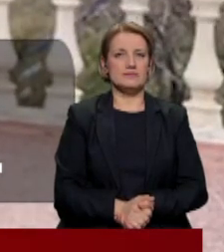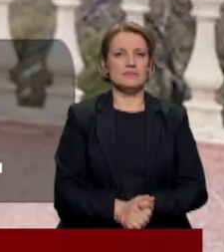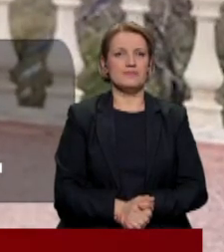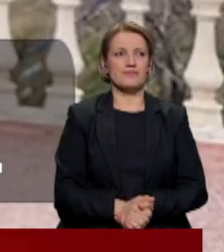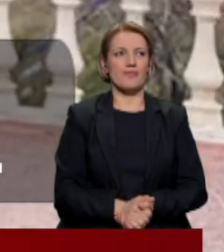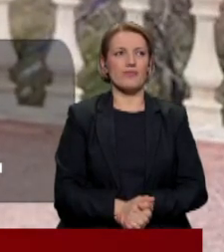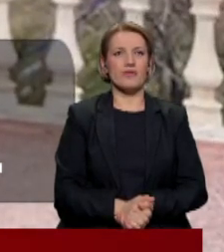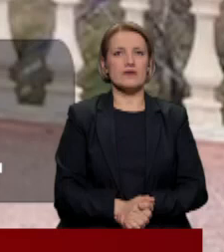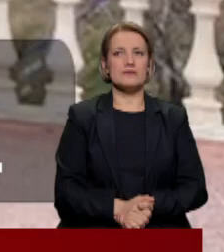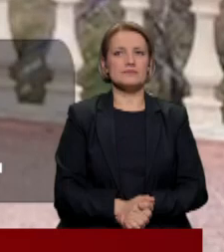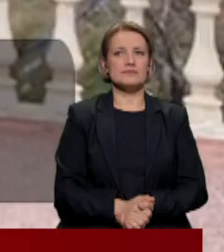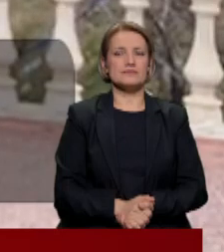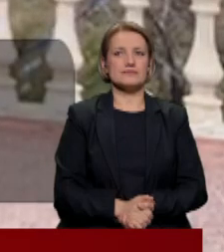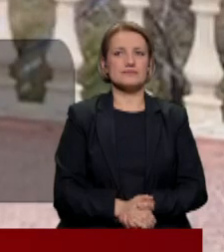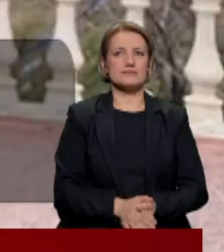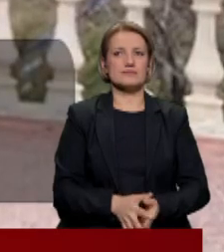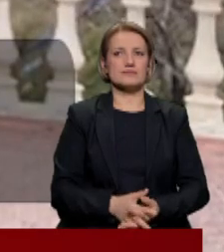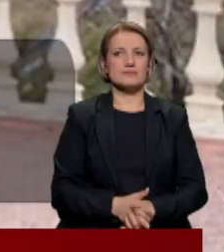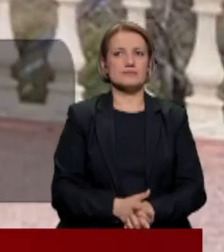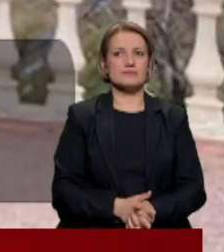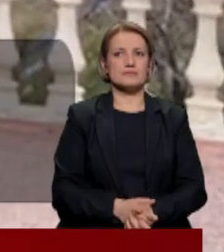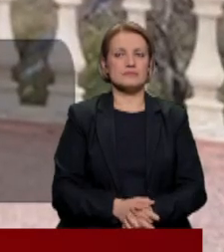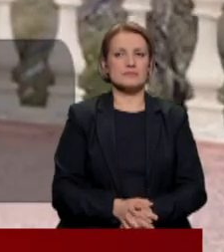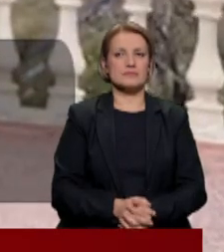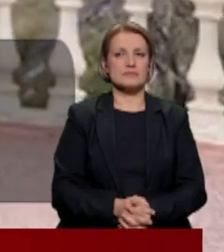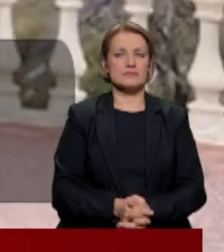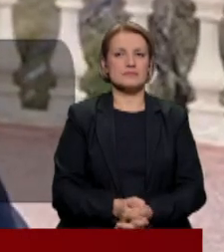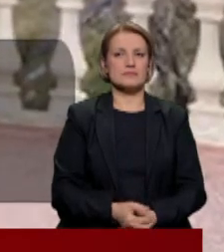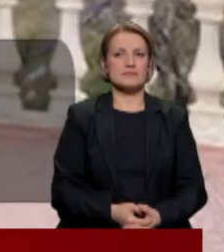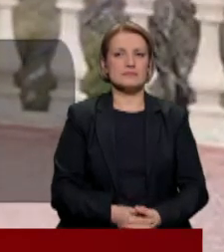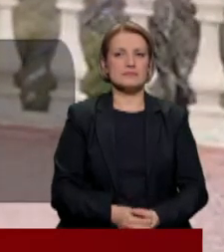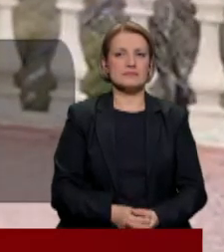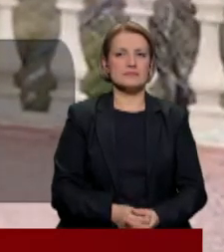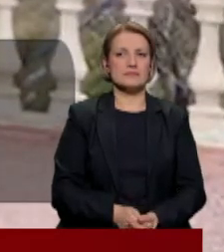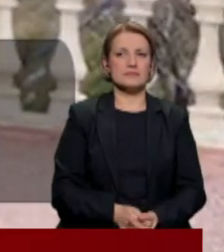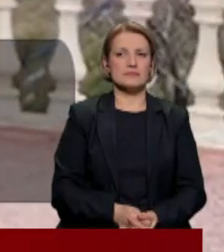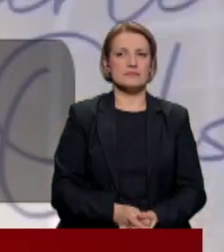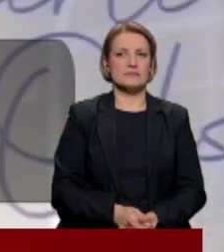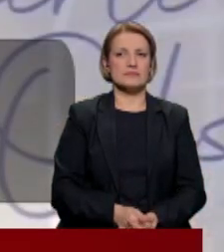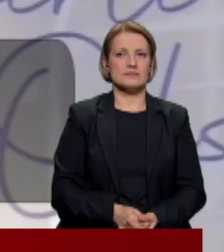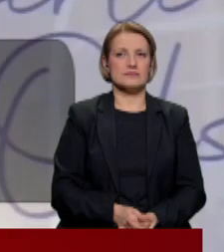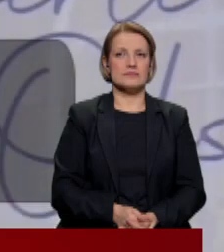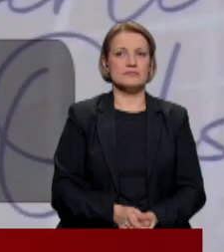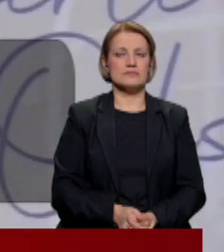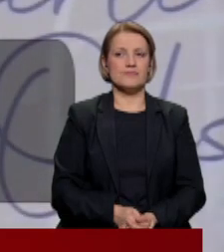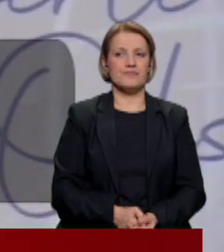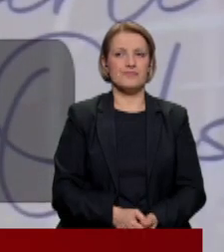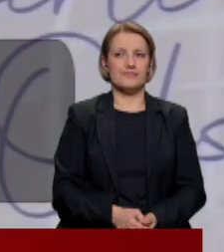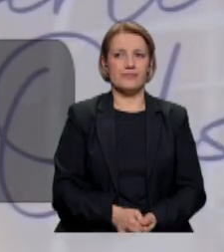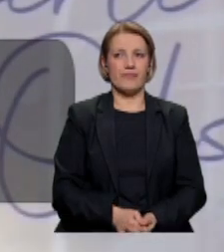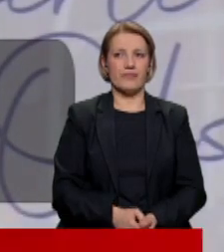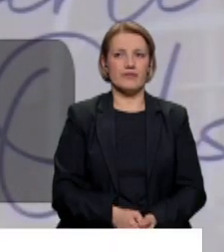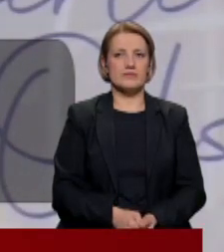gerekirken utanmadan muhalefete ayar vermeye kalkıyorsun. Sabrını zorlasak ne yapacaksın vali efendi? Tek bir fotoğraf